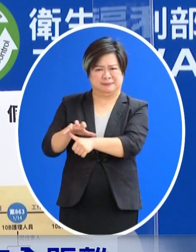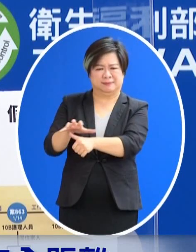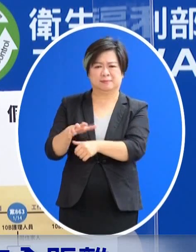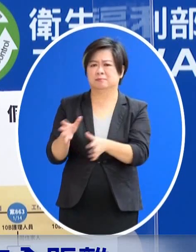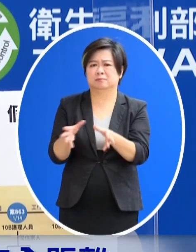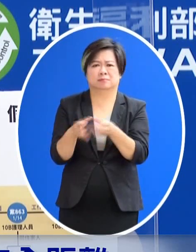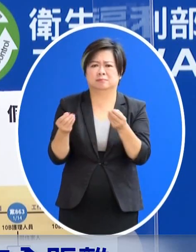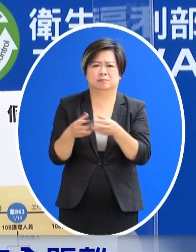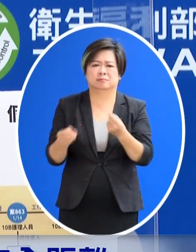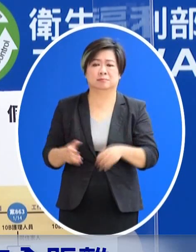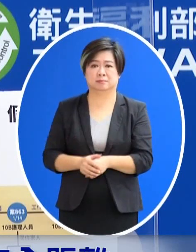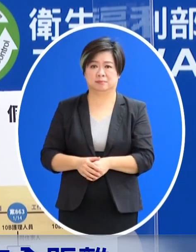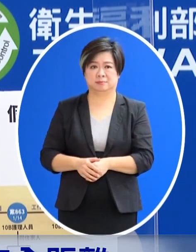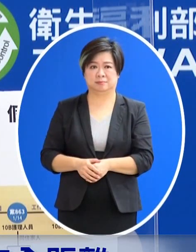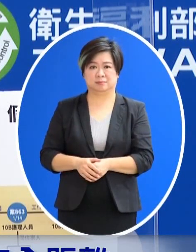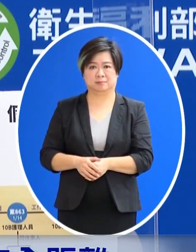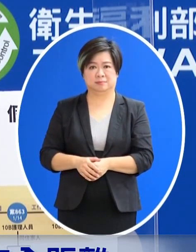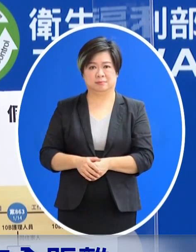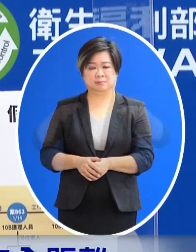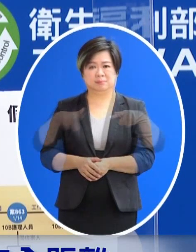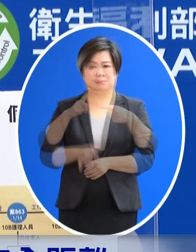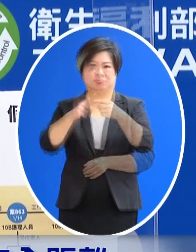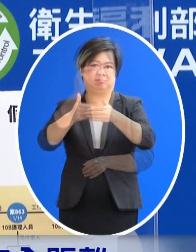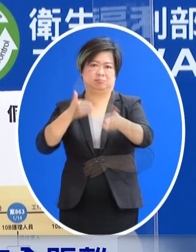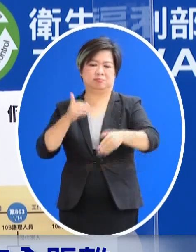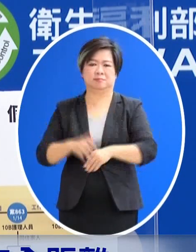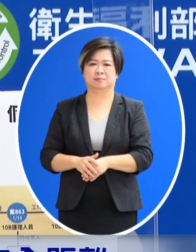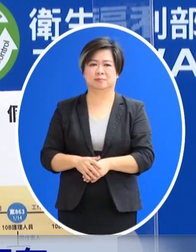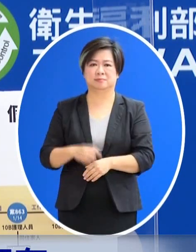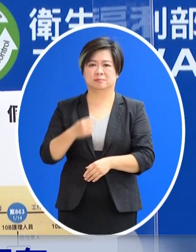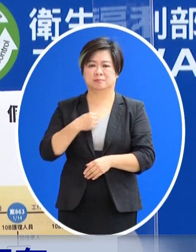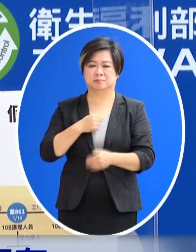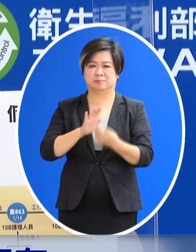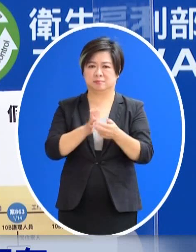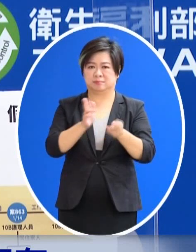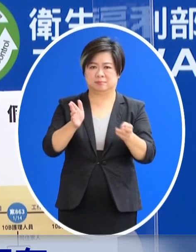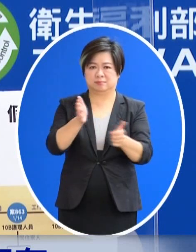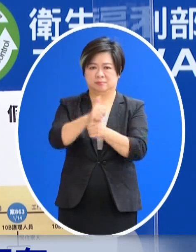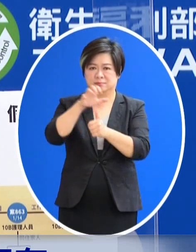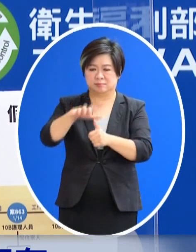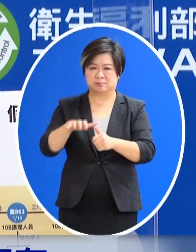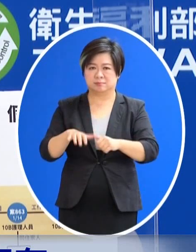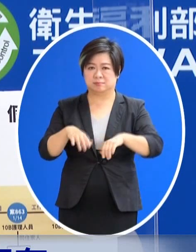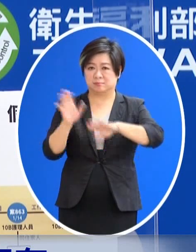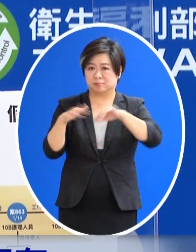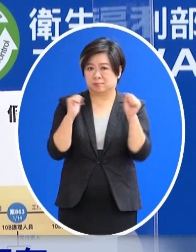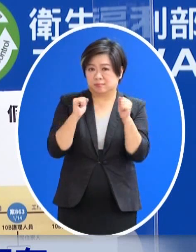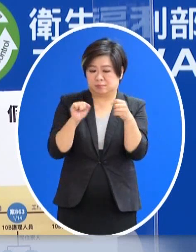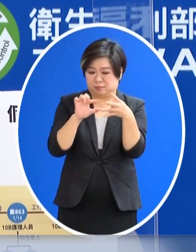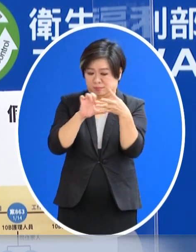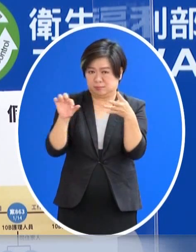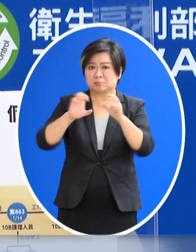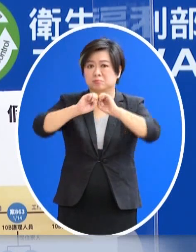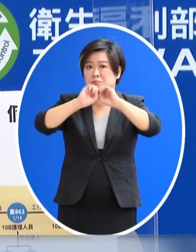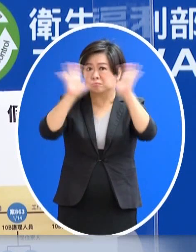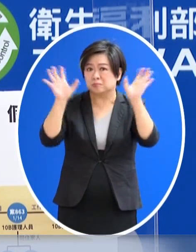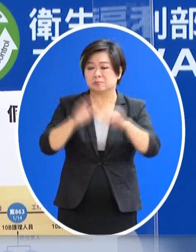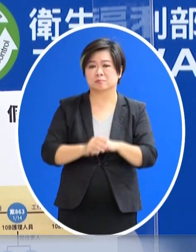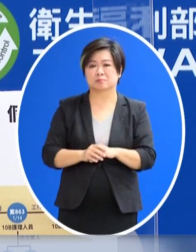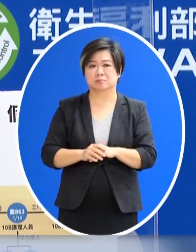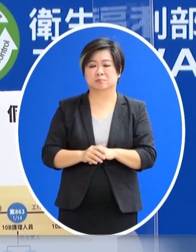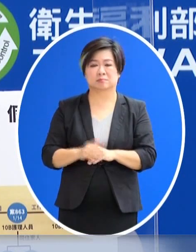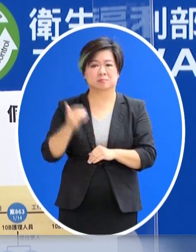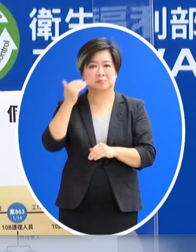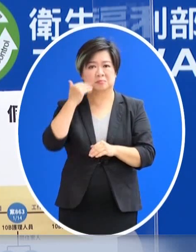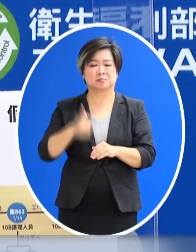其实站在上面看起来就是有一个安全的距离，到秋冬方案哈才就是说宣布哈。就是说，在密闭